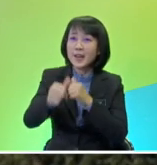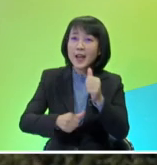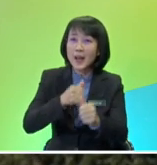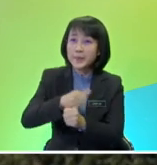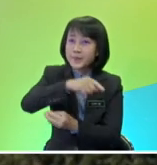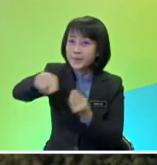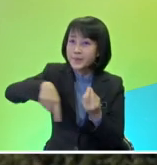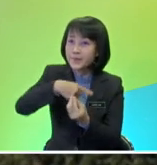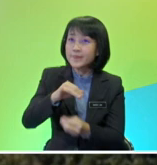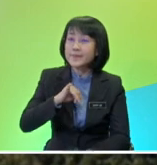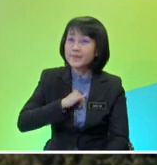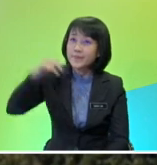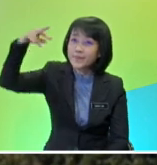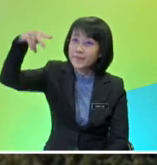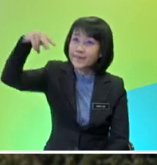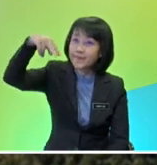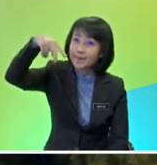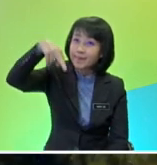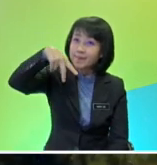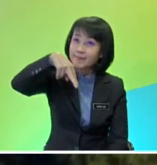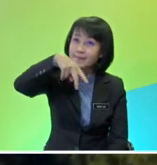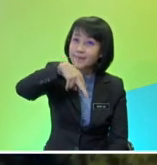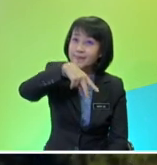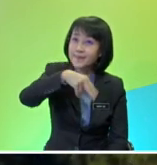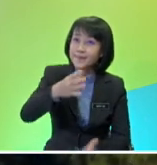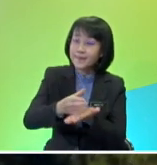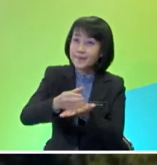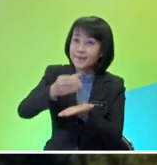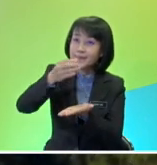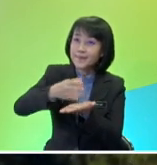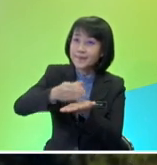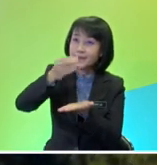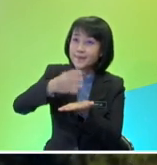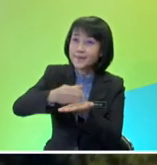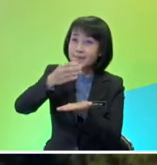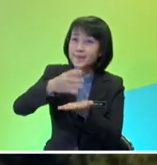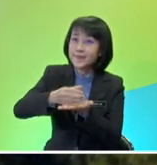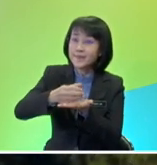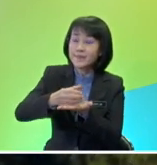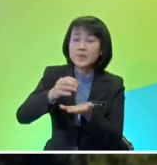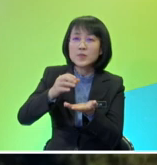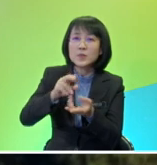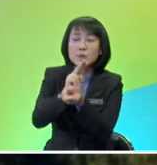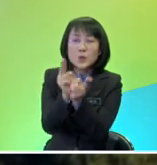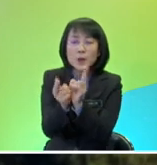Sekarang saya sedang menuruni Gunung Kinabalu. Botol yang saya pegang tadi nampaknya telah berubah.